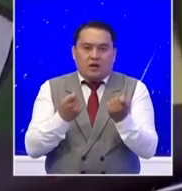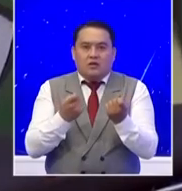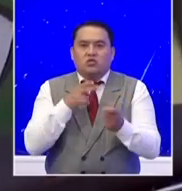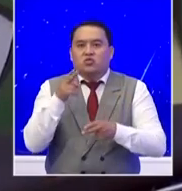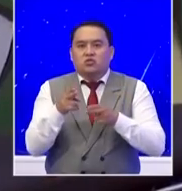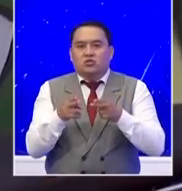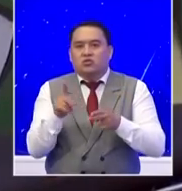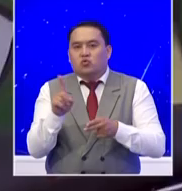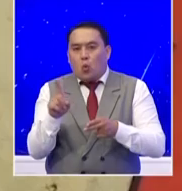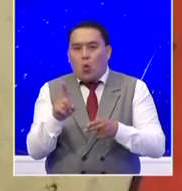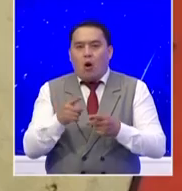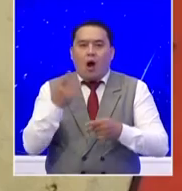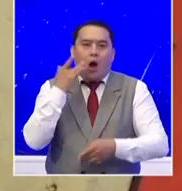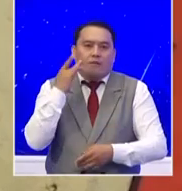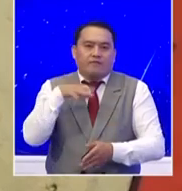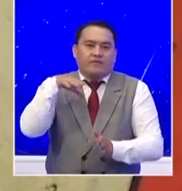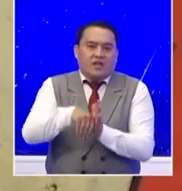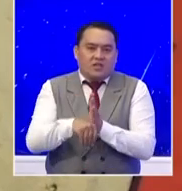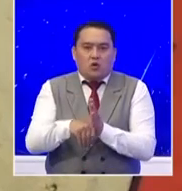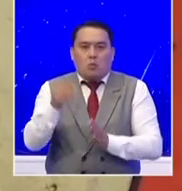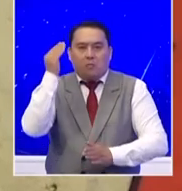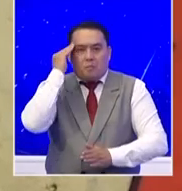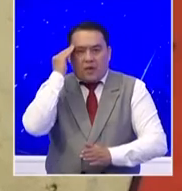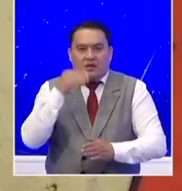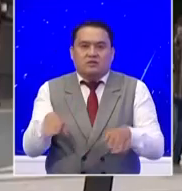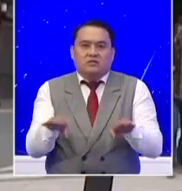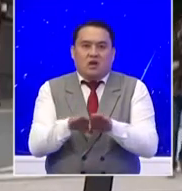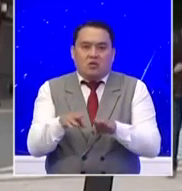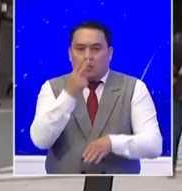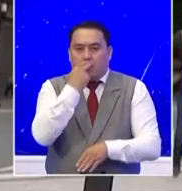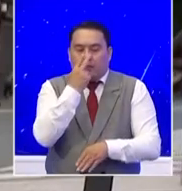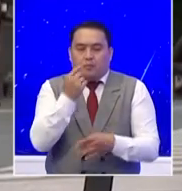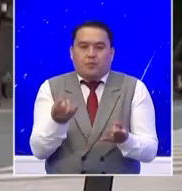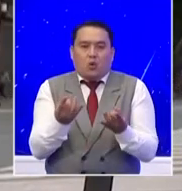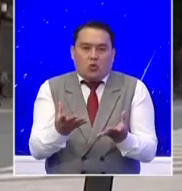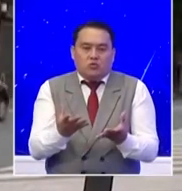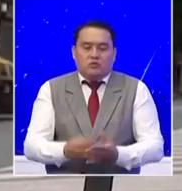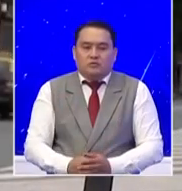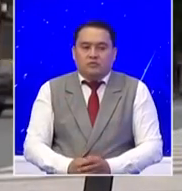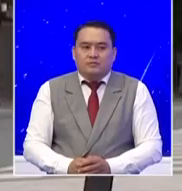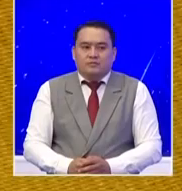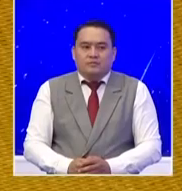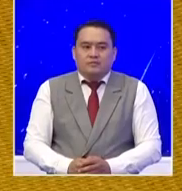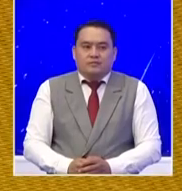критиковал власти штатов за введение карантинных мер и сравнивал COVID с легким гриппом.